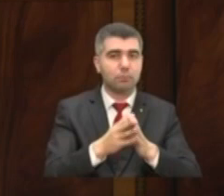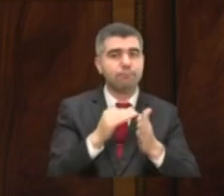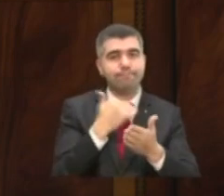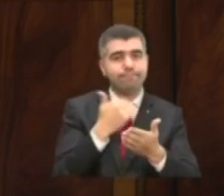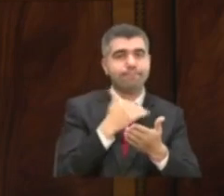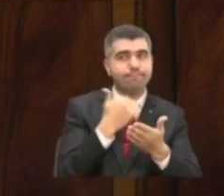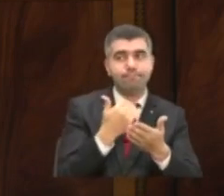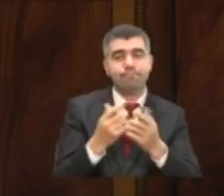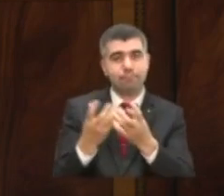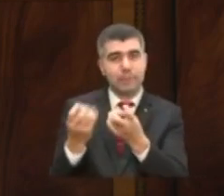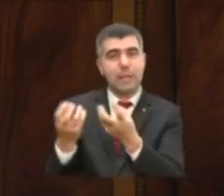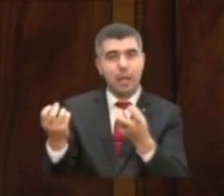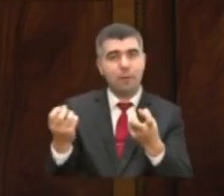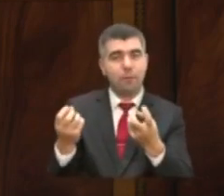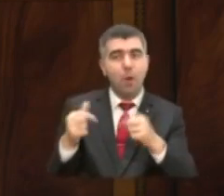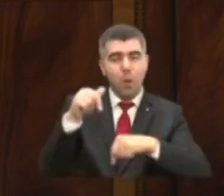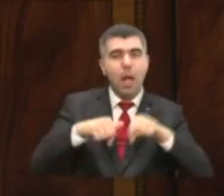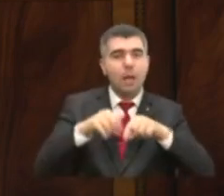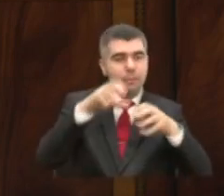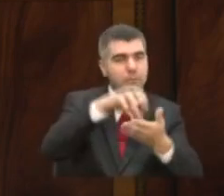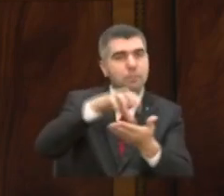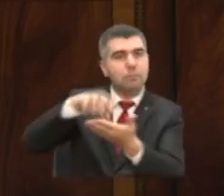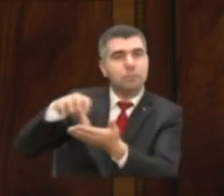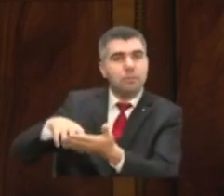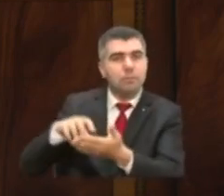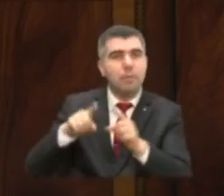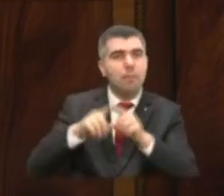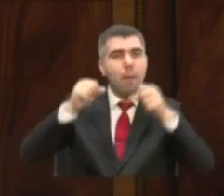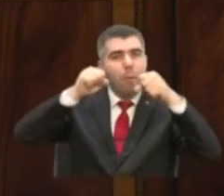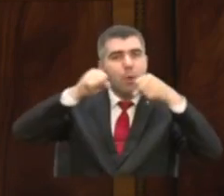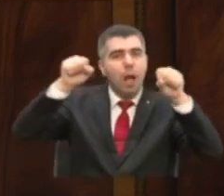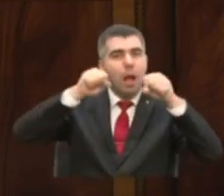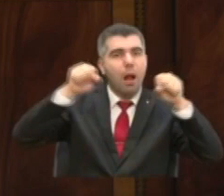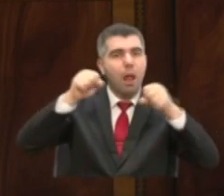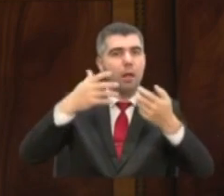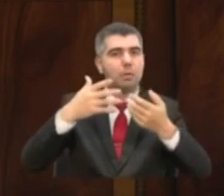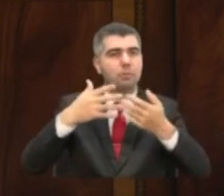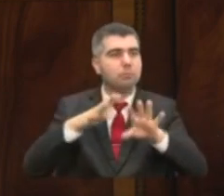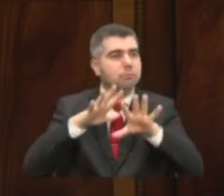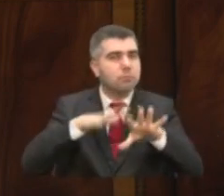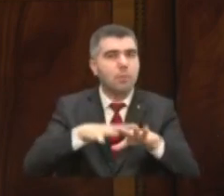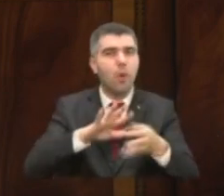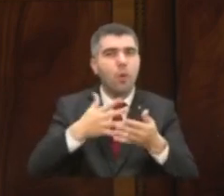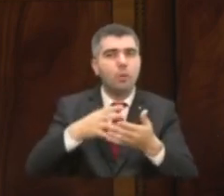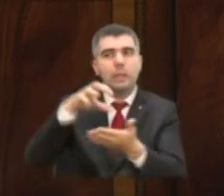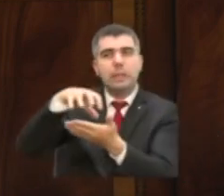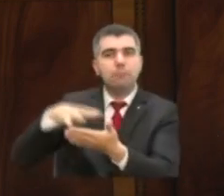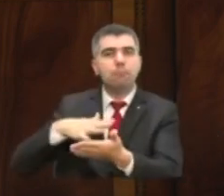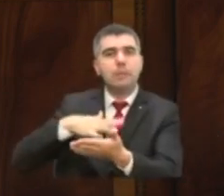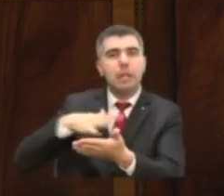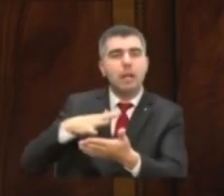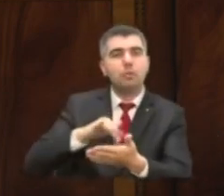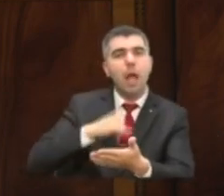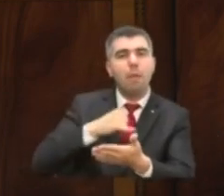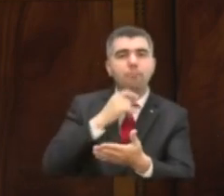ديال الاحتجاج في مناطق يعني متعددة من التراب ديال الوطن ديالنا، وهذا اللي كيخلينا معنيين السيد رئيس الحكومة